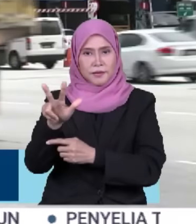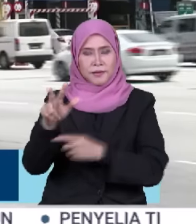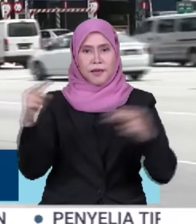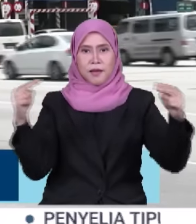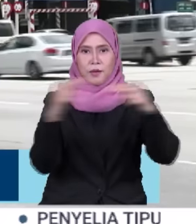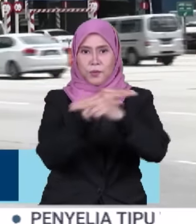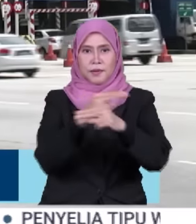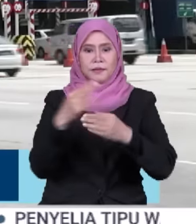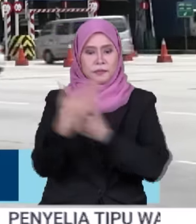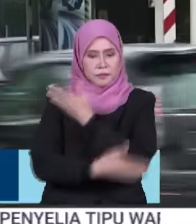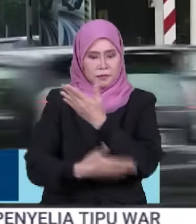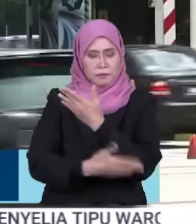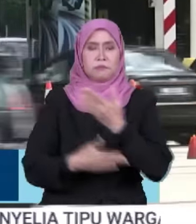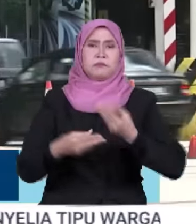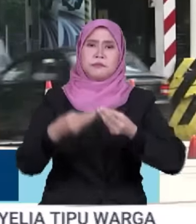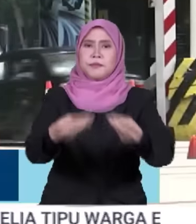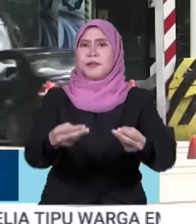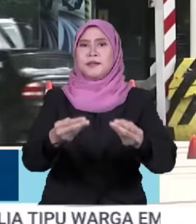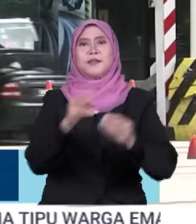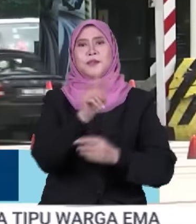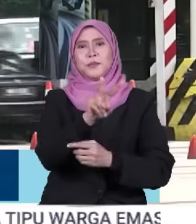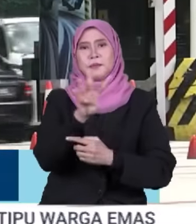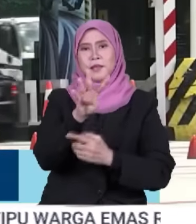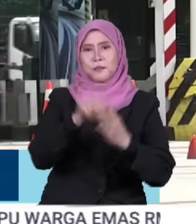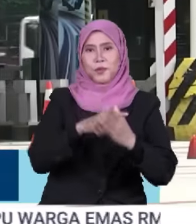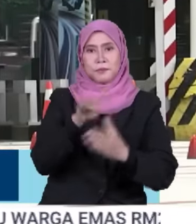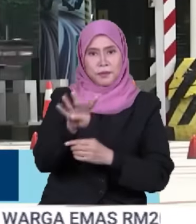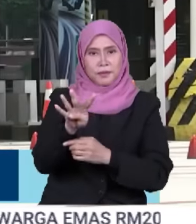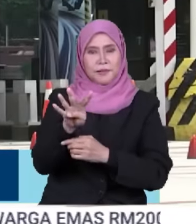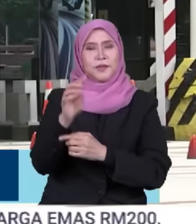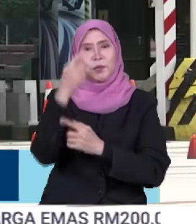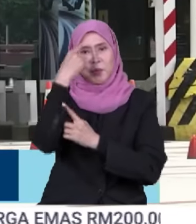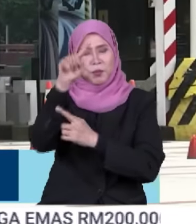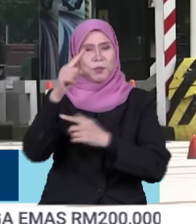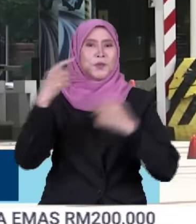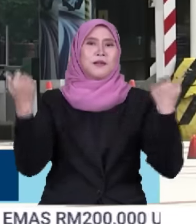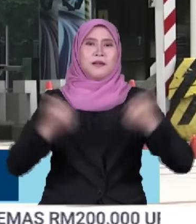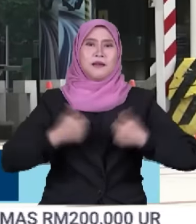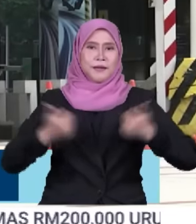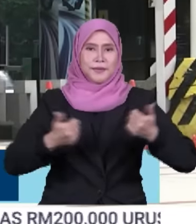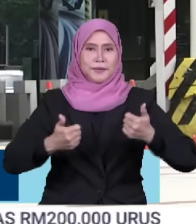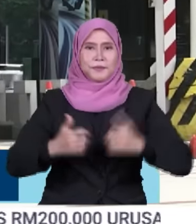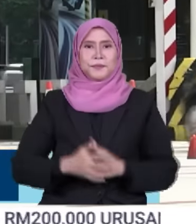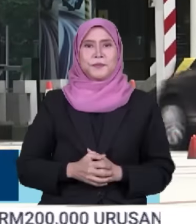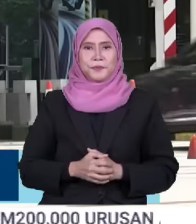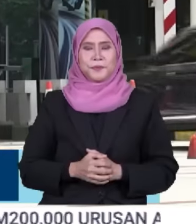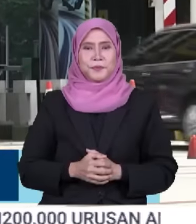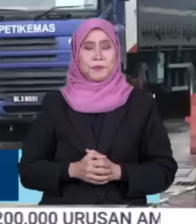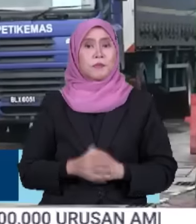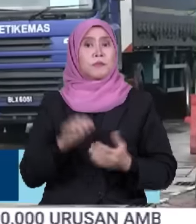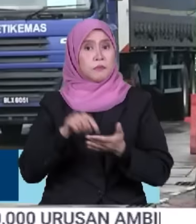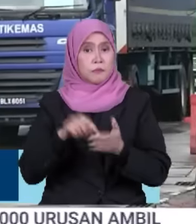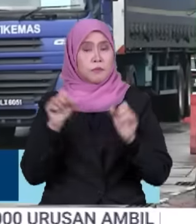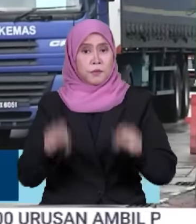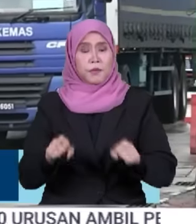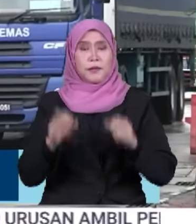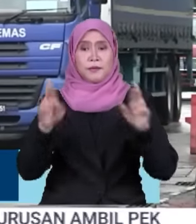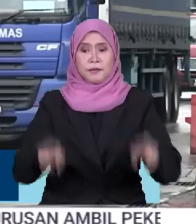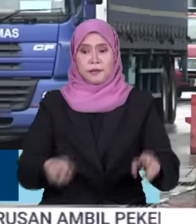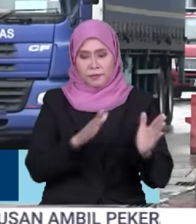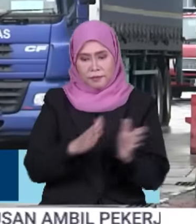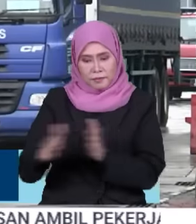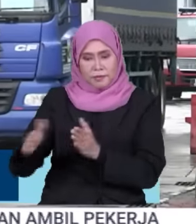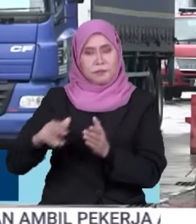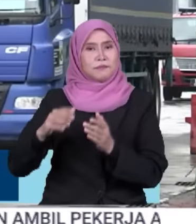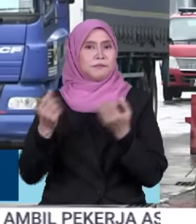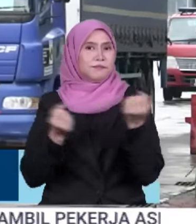raya utama negara turut diberi pada 24 April sempena sambutan Aidilfitri. Inisiatif itu membolehkan rakyat merancang